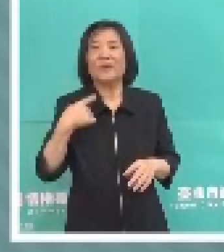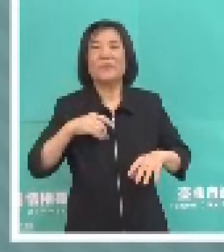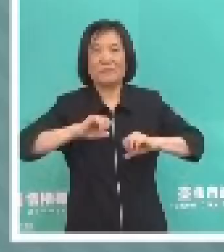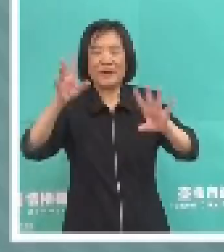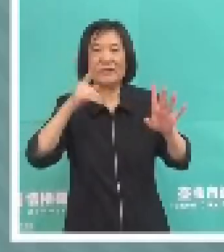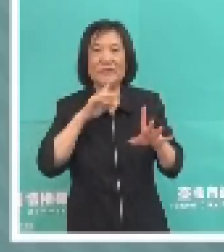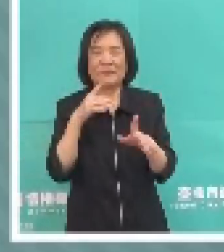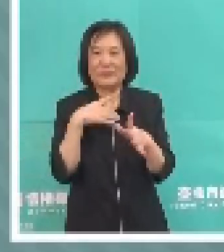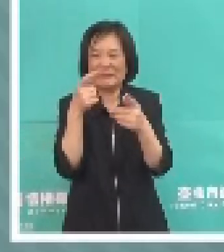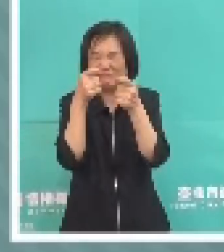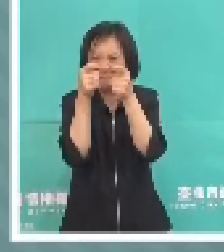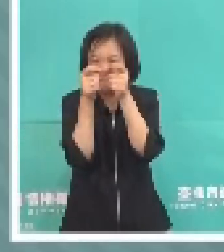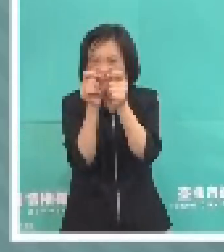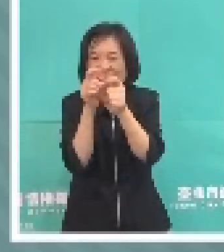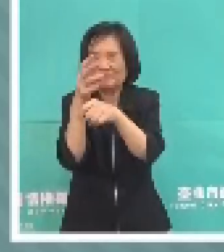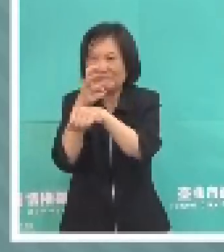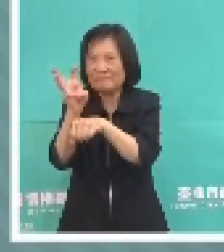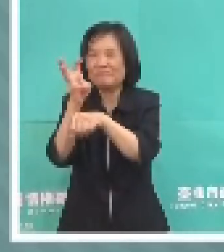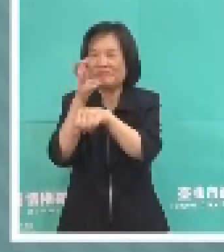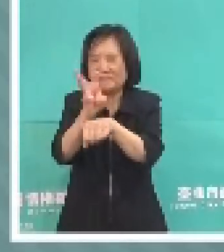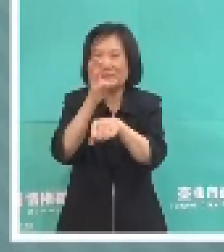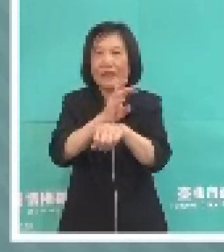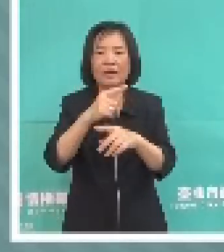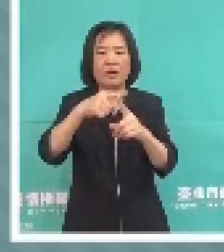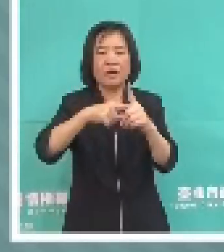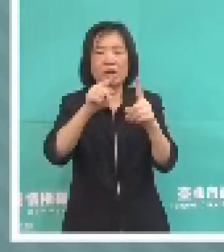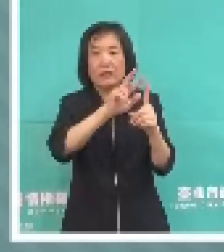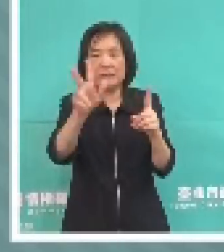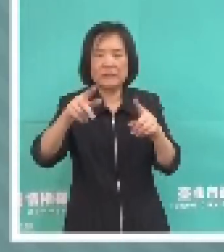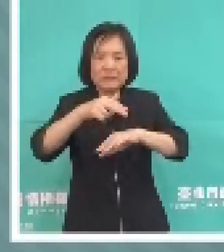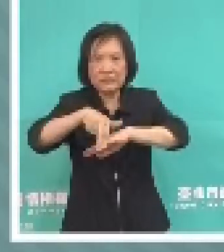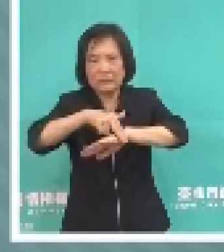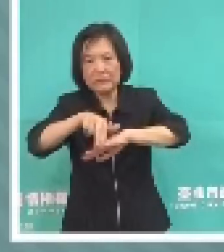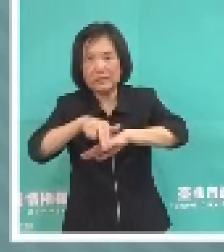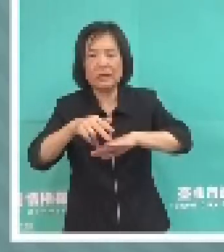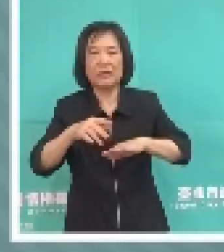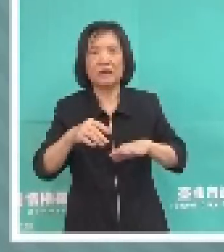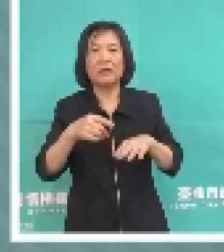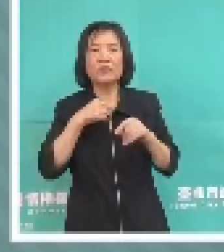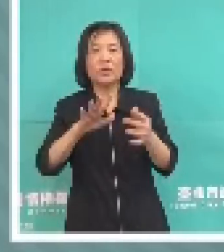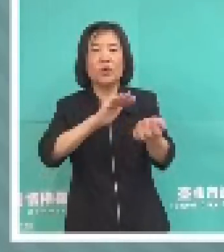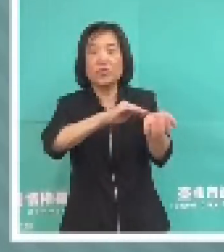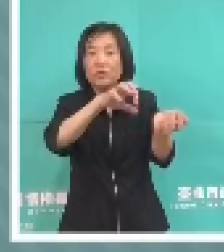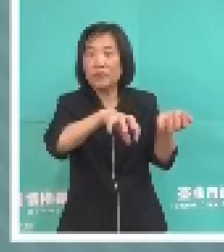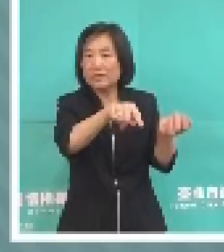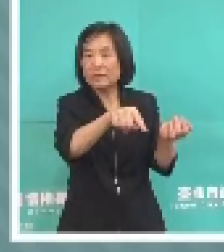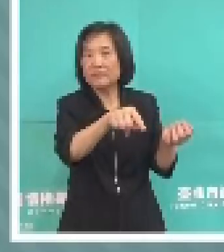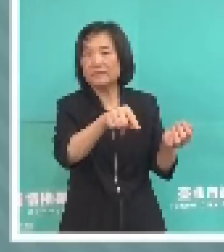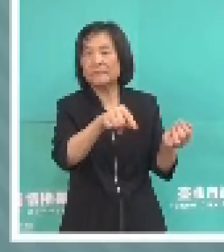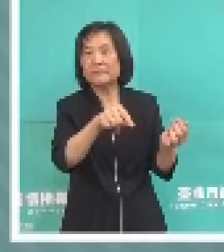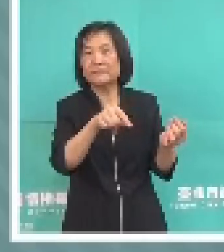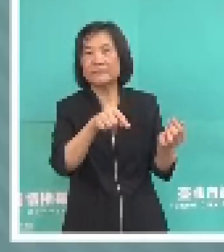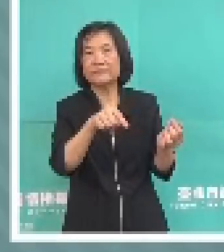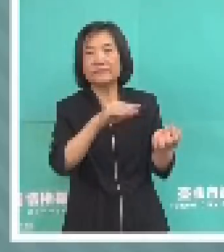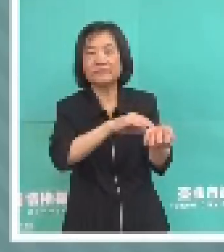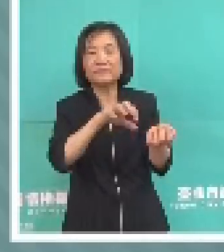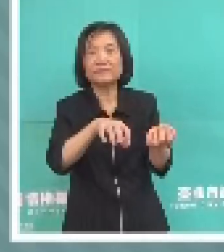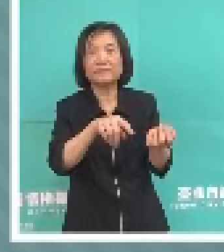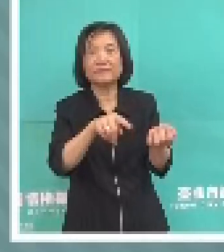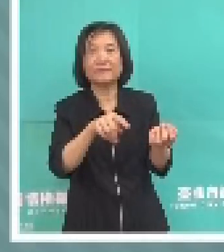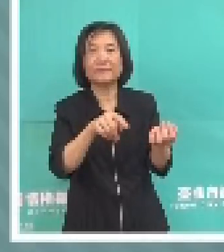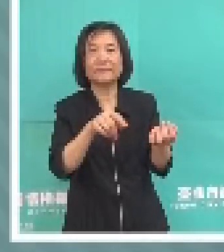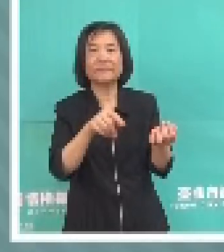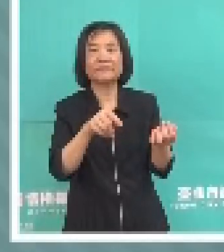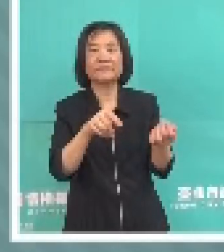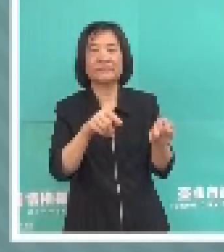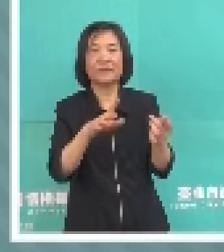精确到半小时的，结果他们去做程式的时候就发现，如果他像因为有的医院他就，比方说他